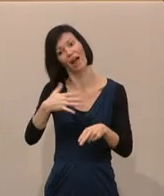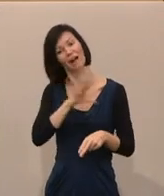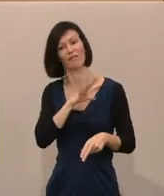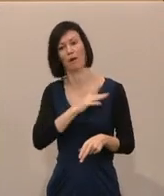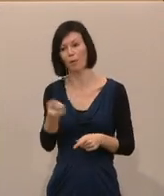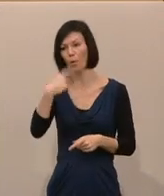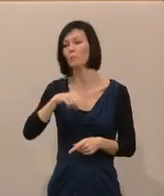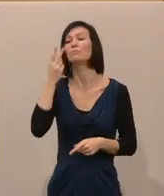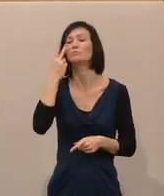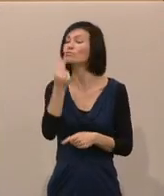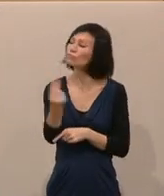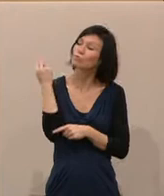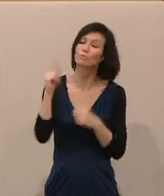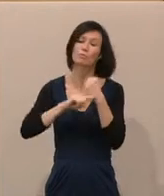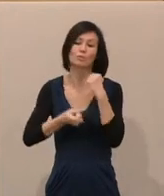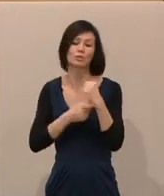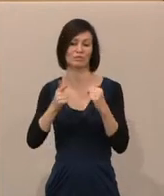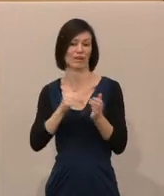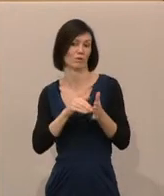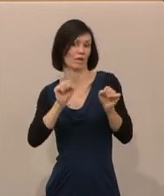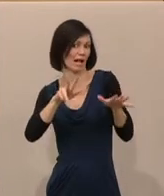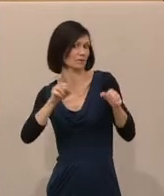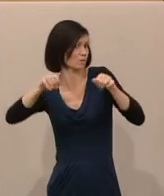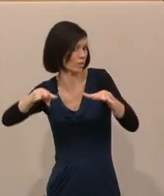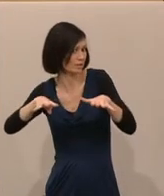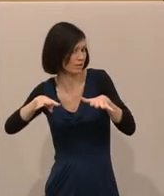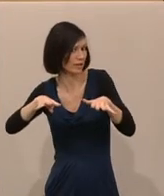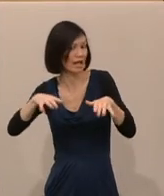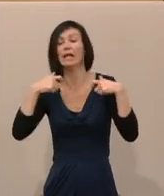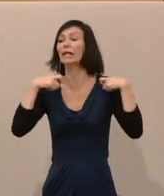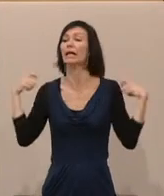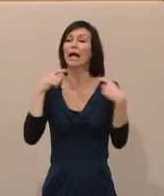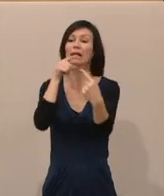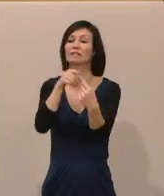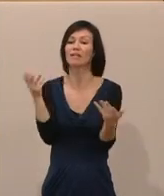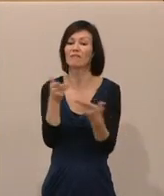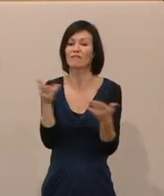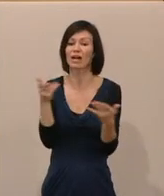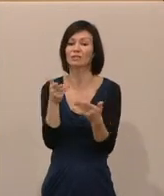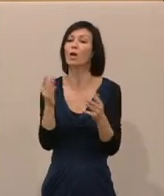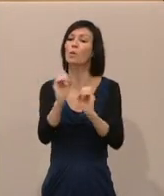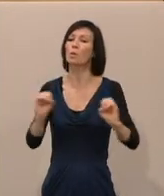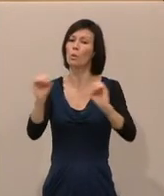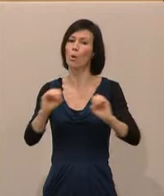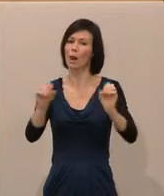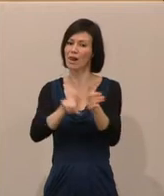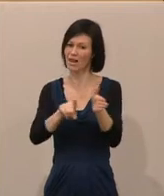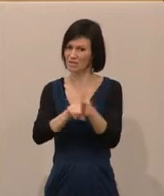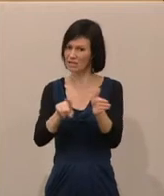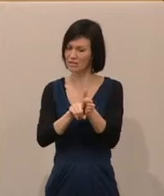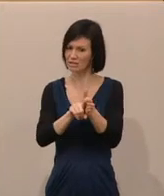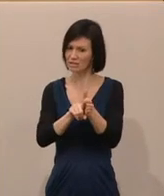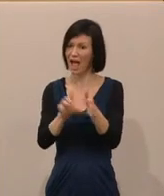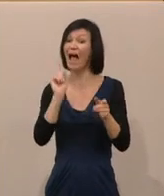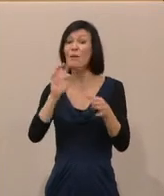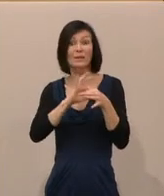19. Das Generalziel ist das Nulldefizit, kein gesellschaftspolitisch wichtiges Ziel. Das